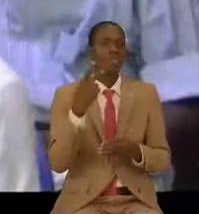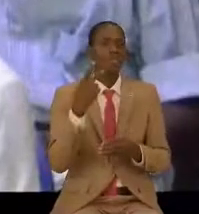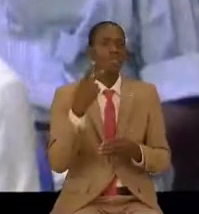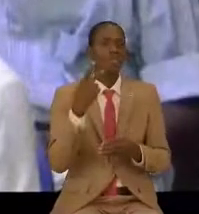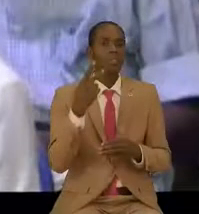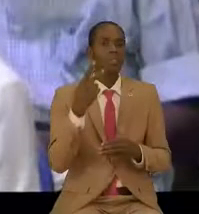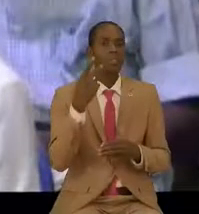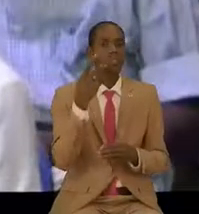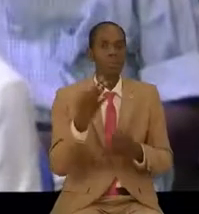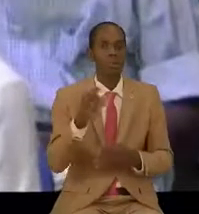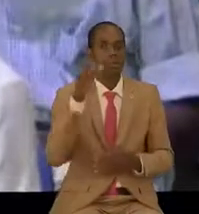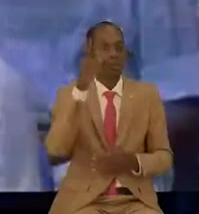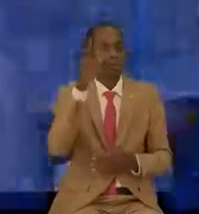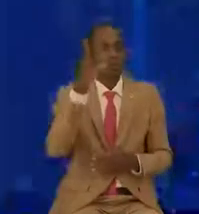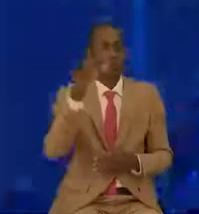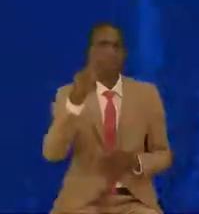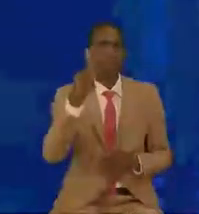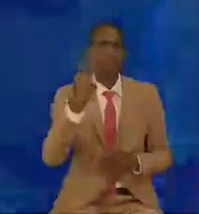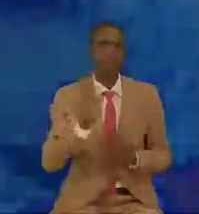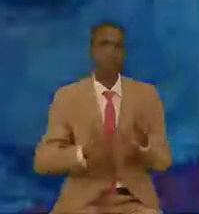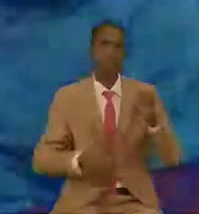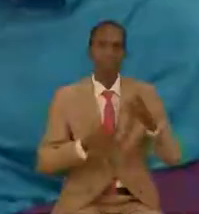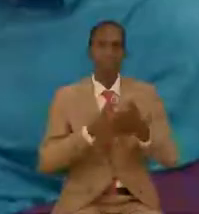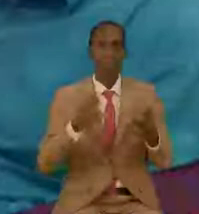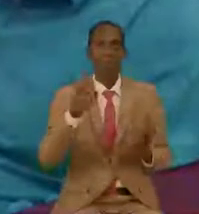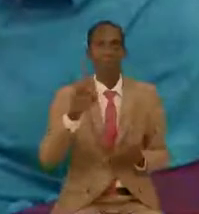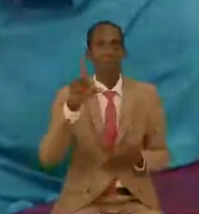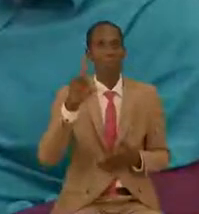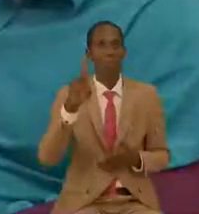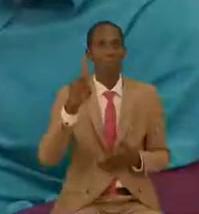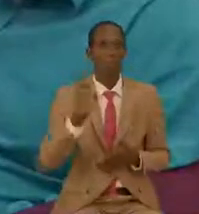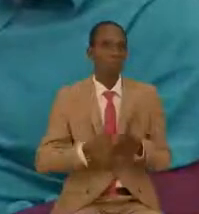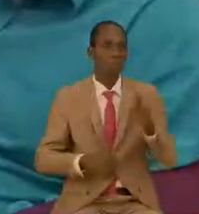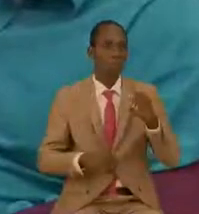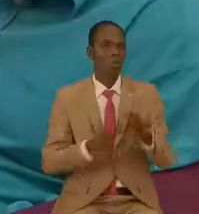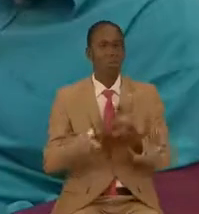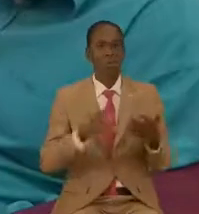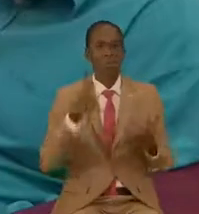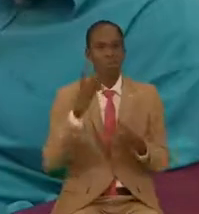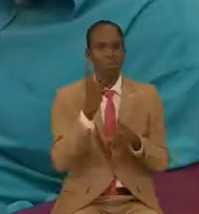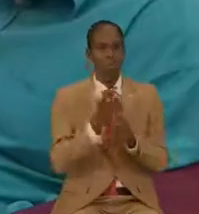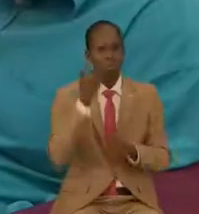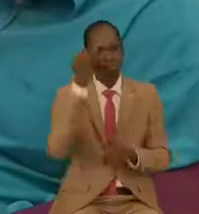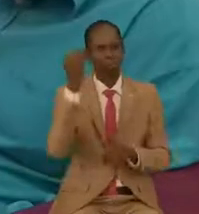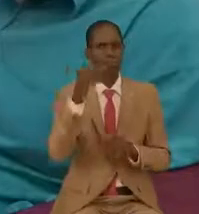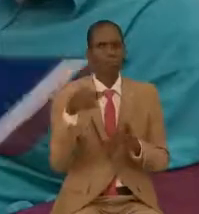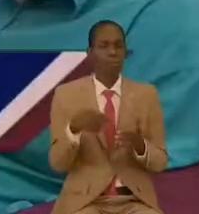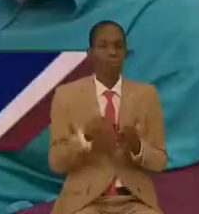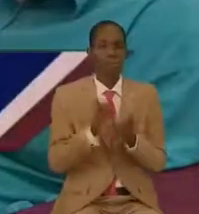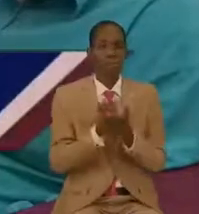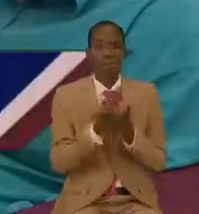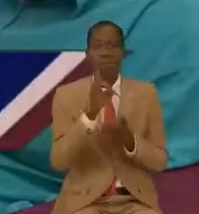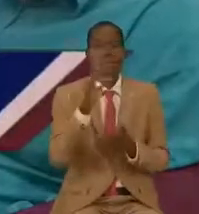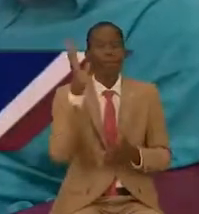Voyons Luc chapitre 4. Voyons Luc ici, imaginez ceci, que quelqu'un